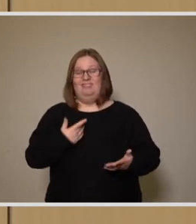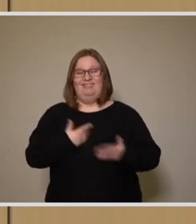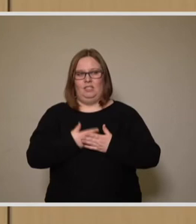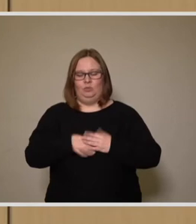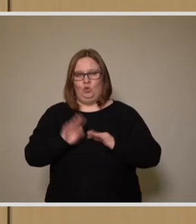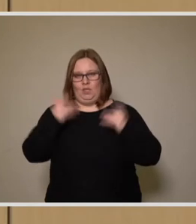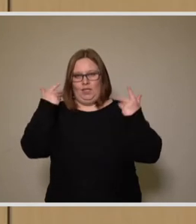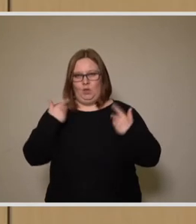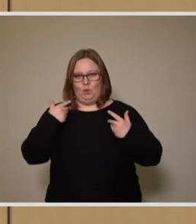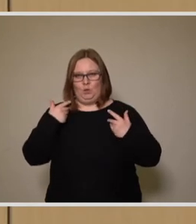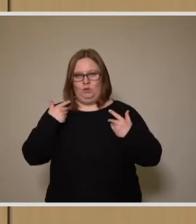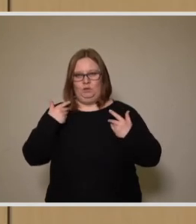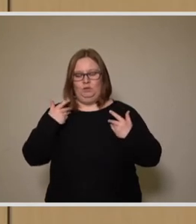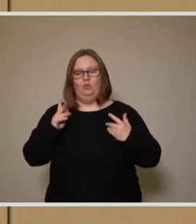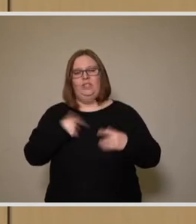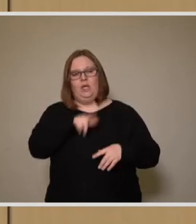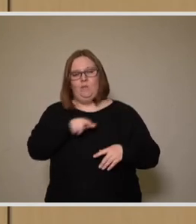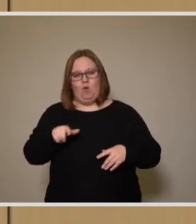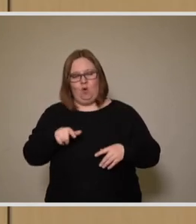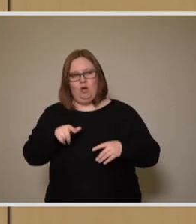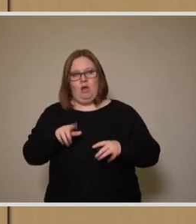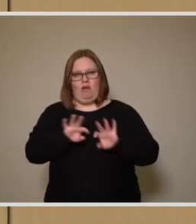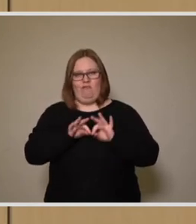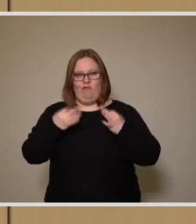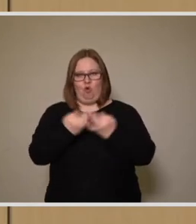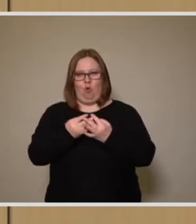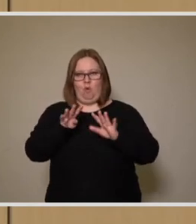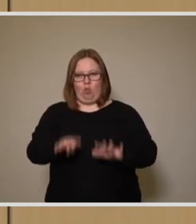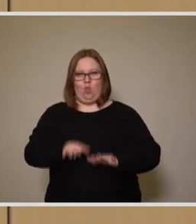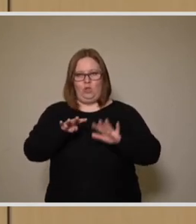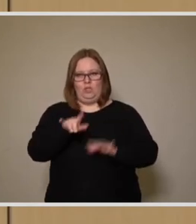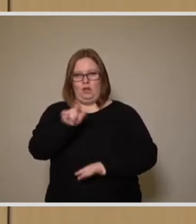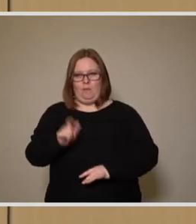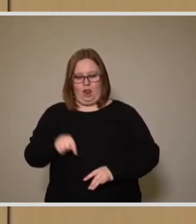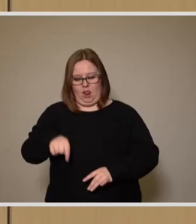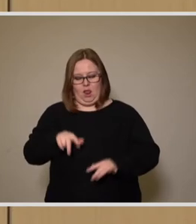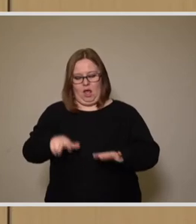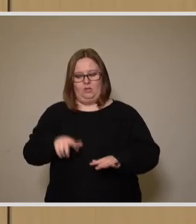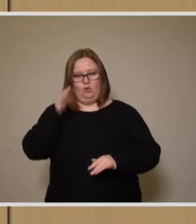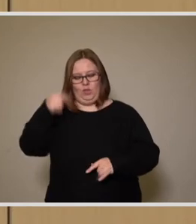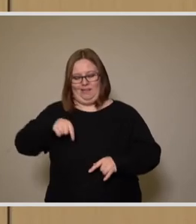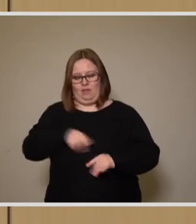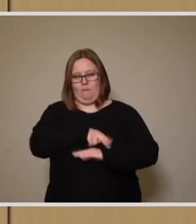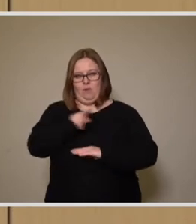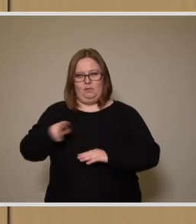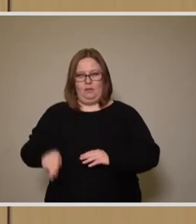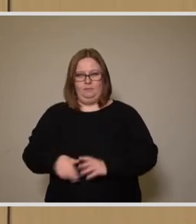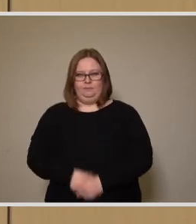als Hintergrund. Wie gesagt, Bürgerforum 19. April, Montag, 19. April, 18 Uhr hier in der Messe.